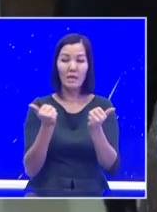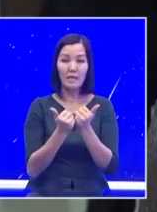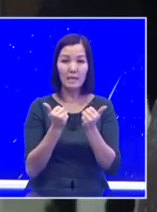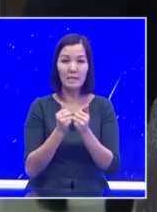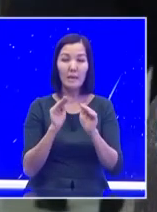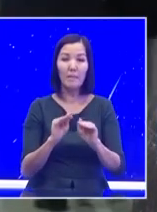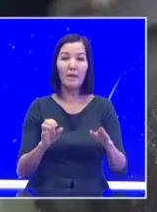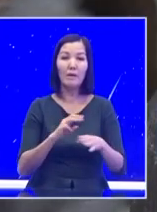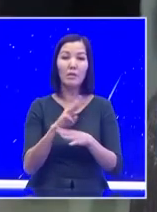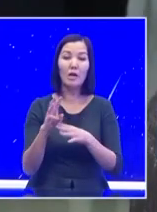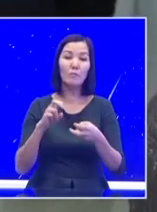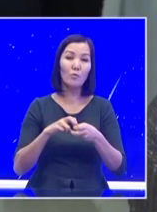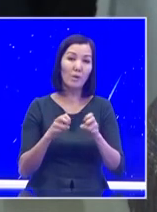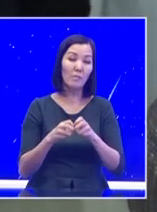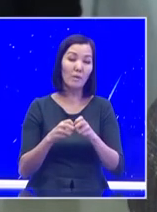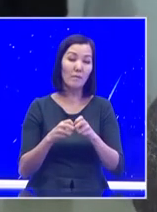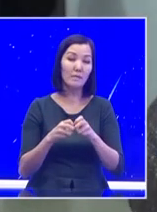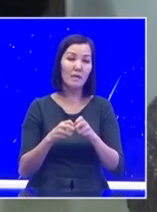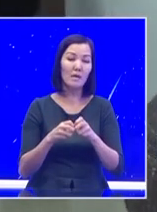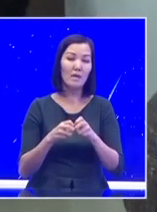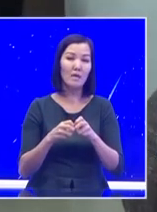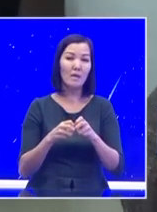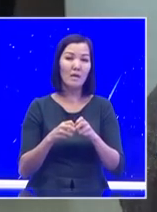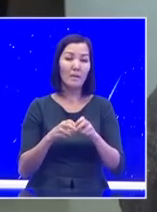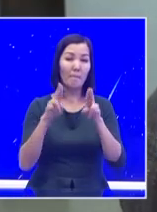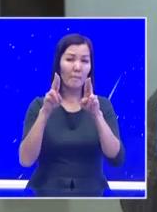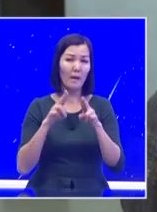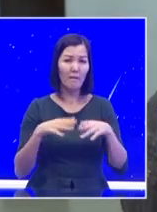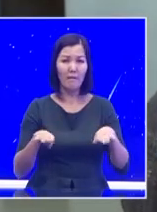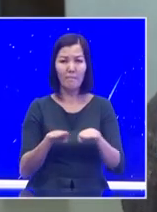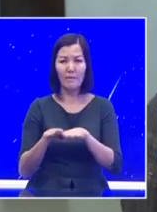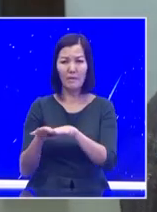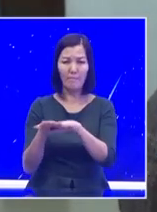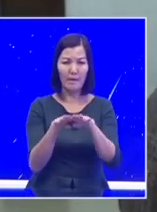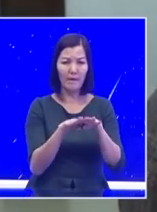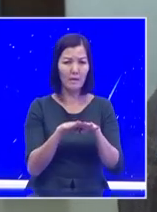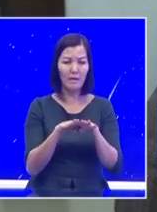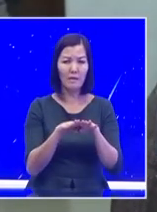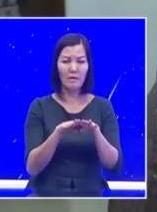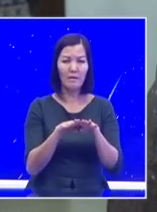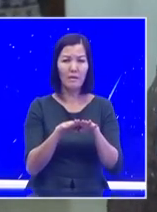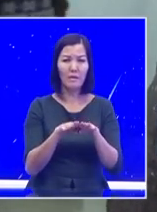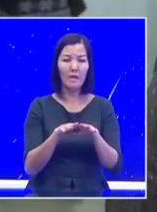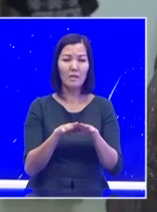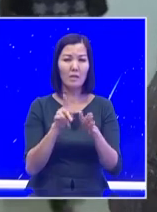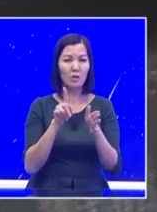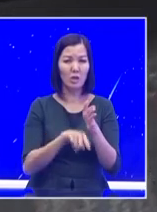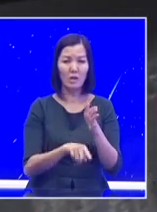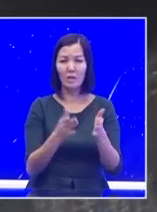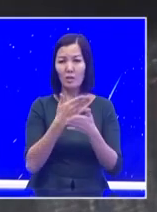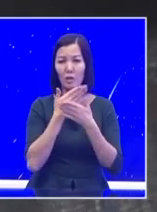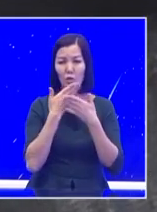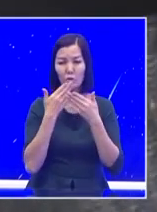балабақшаға қамту мәселесі жалпы ереже бойынша атқарылады, ешқандай жеңілдіктер қарастырылған жоқ. Мен